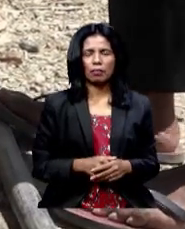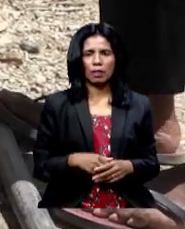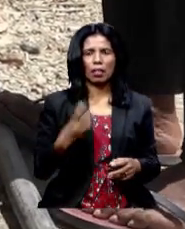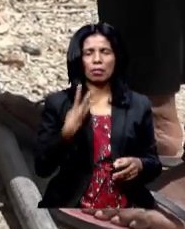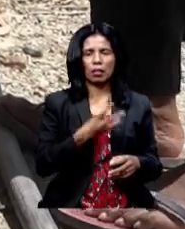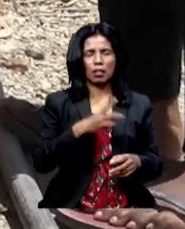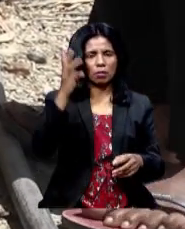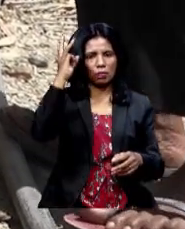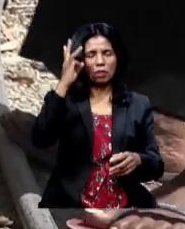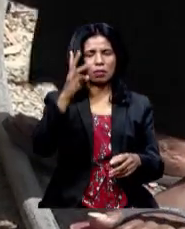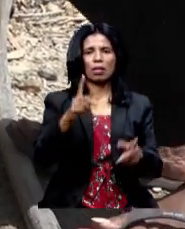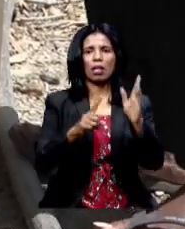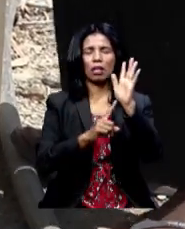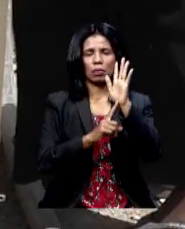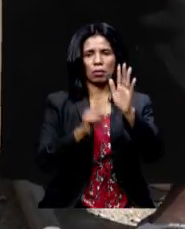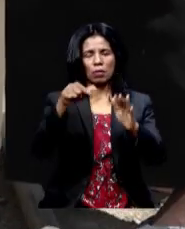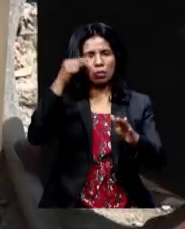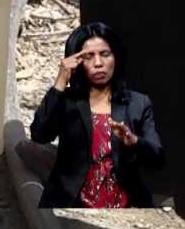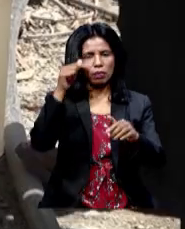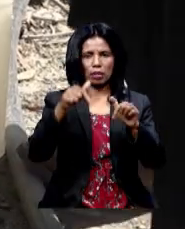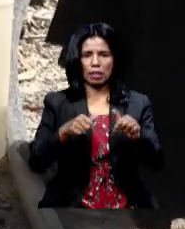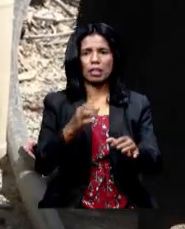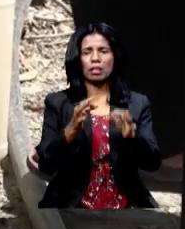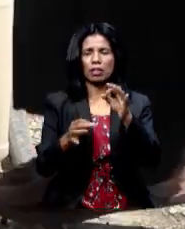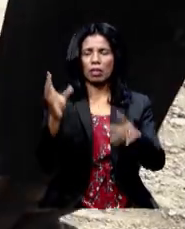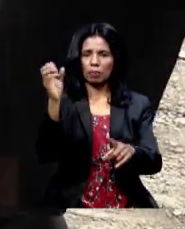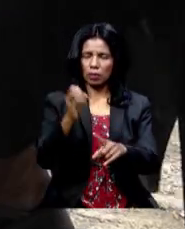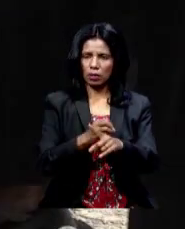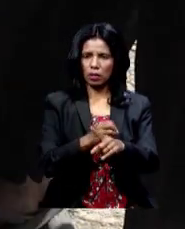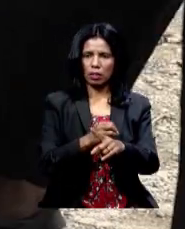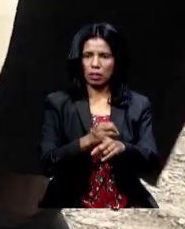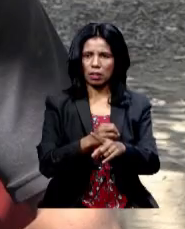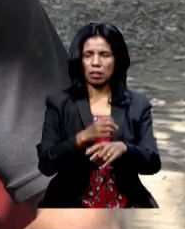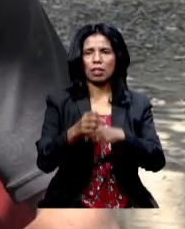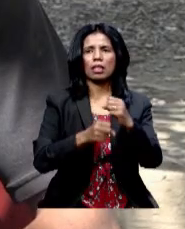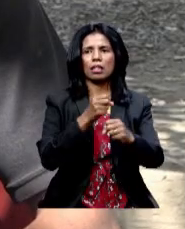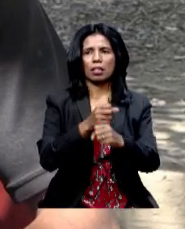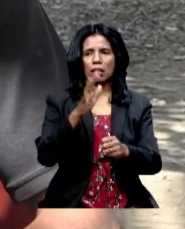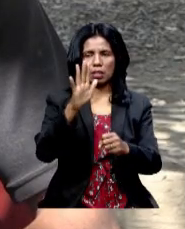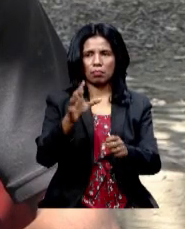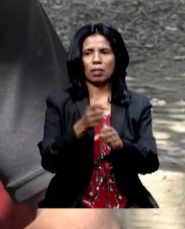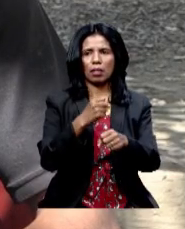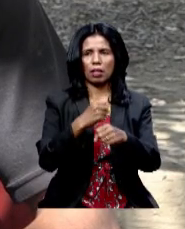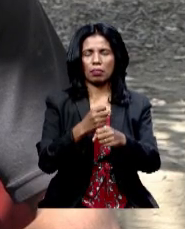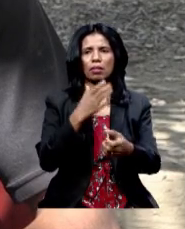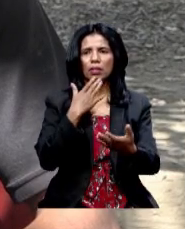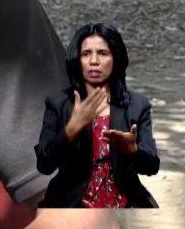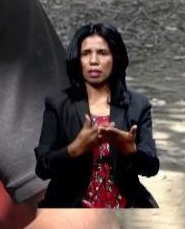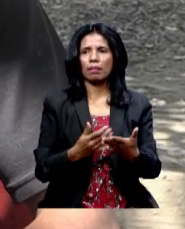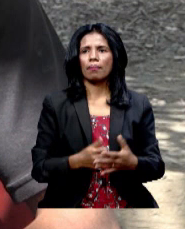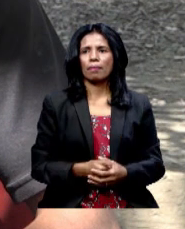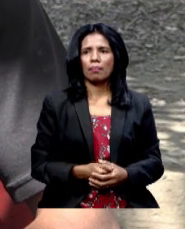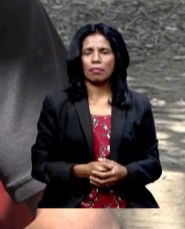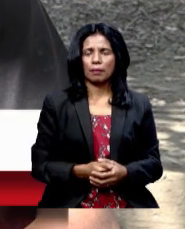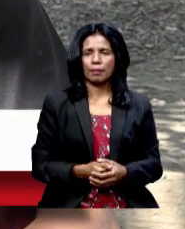catoba, governo de Nina, cara, que ia. Oportunidade e ba mandato tinha lima né halonete que buat rumah halonete